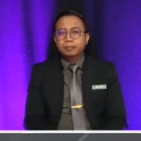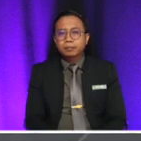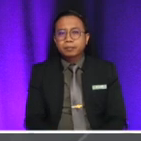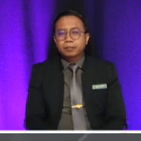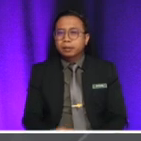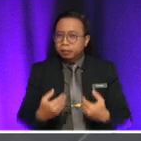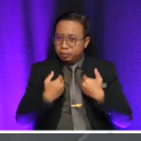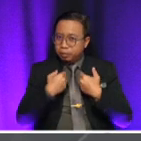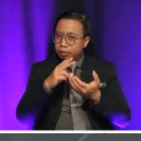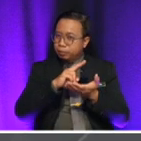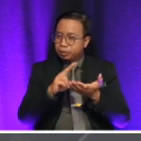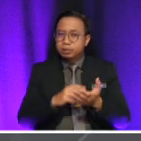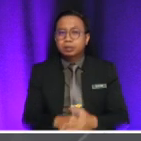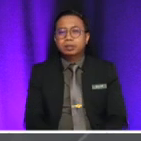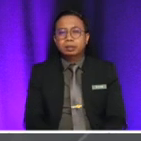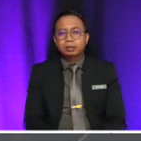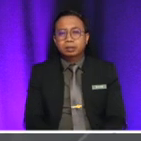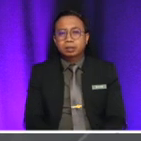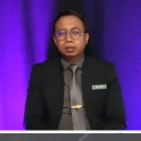raffic baca panjang